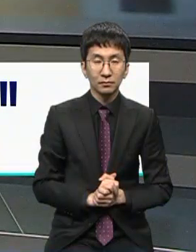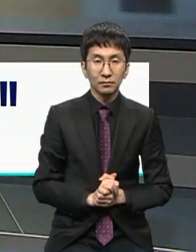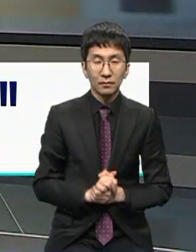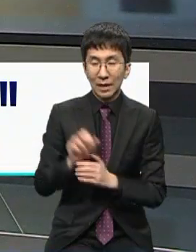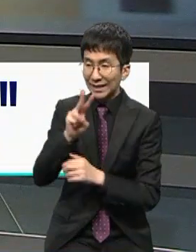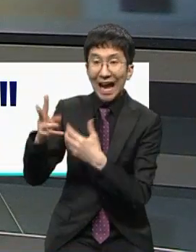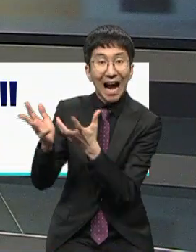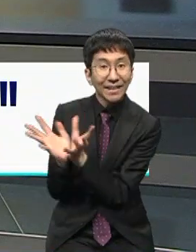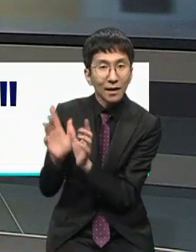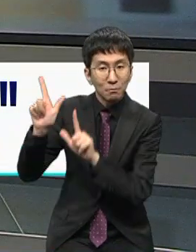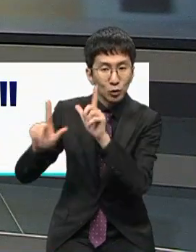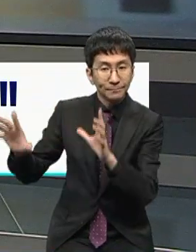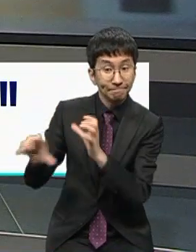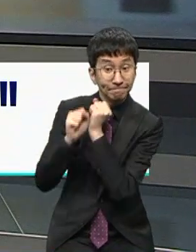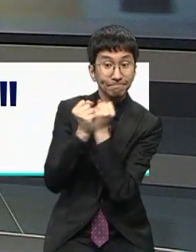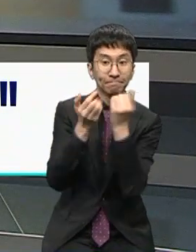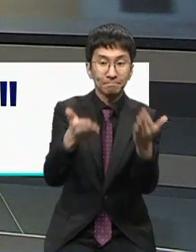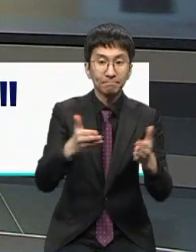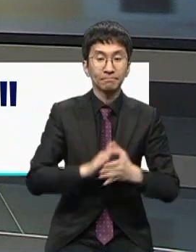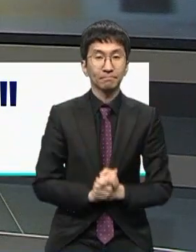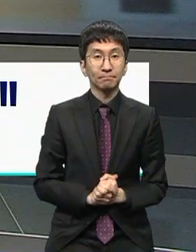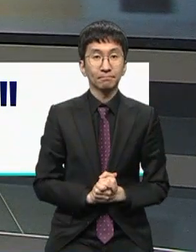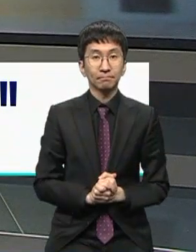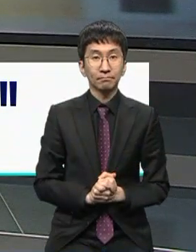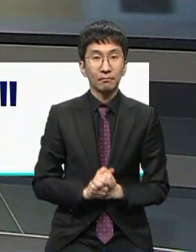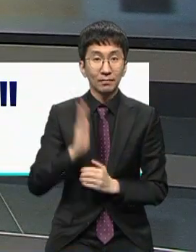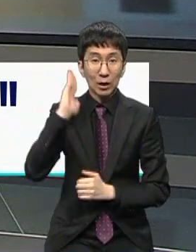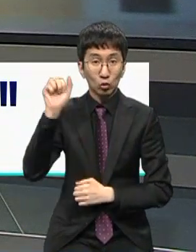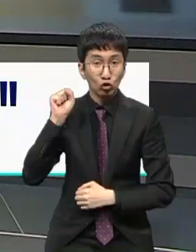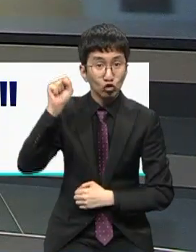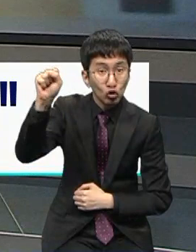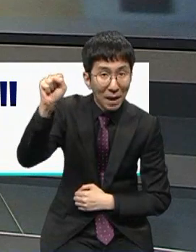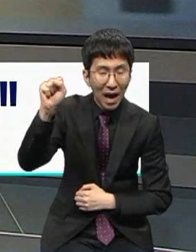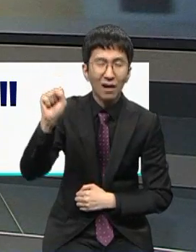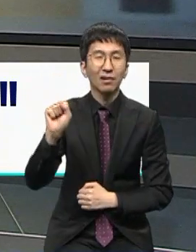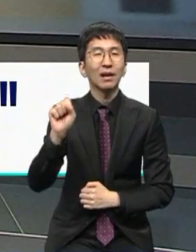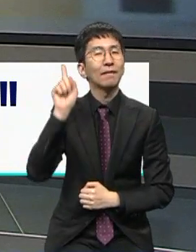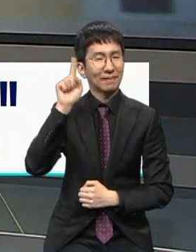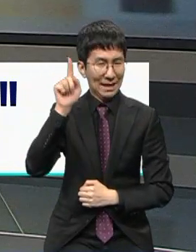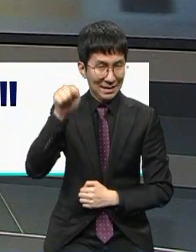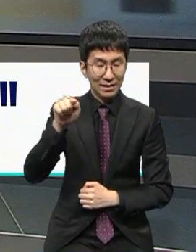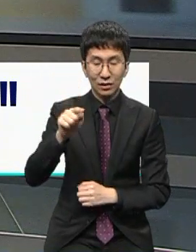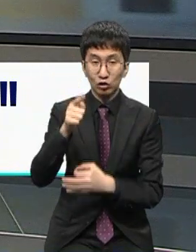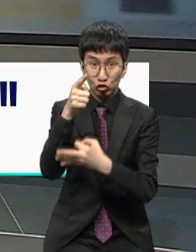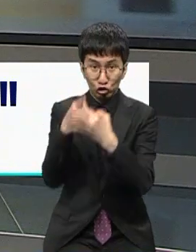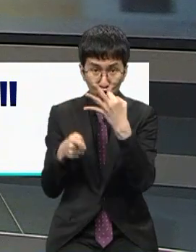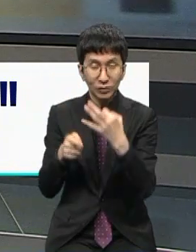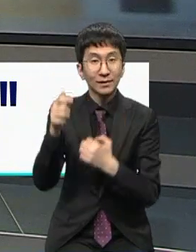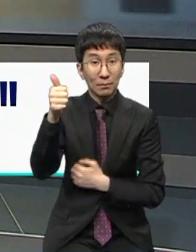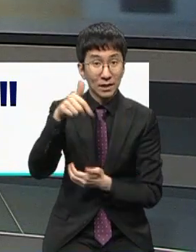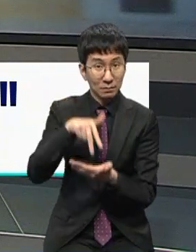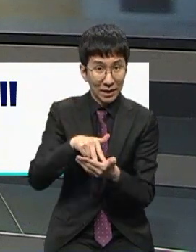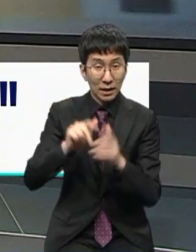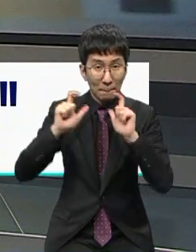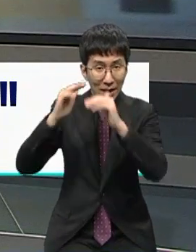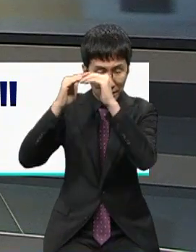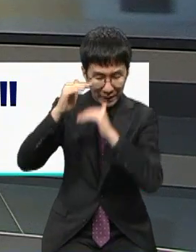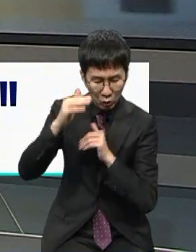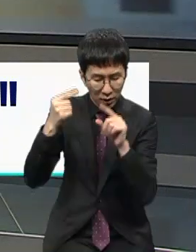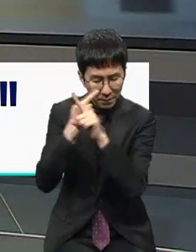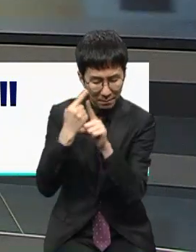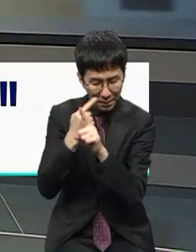다음은 야권 움직임 살펴보겠습니다. 대선 출마 선언을 하루 앞둔 윤석열 전 총장은 선언문의